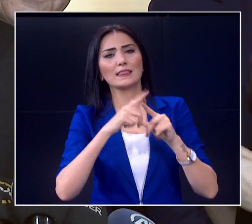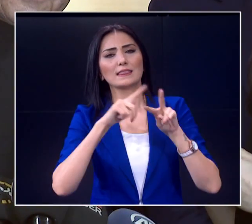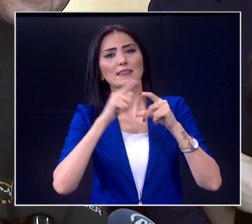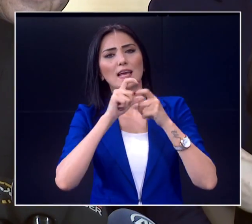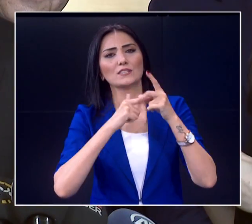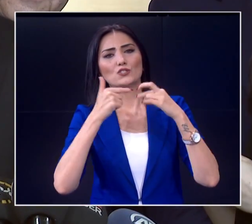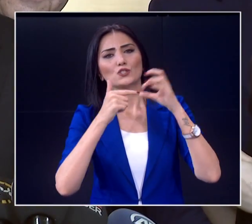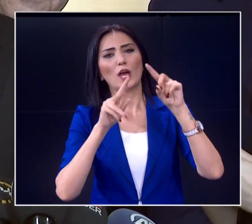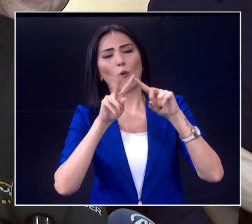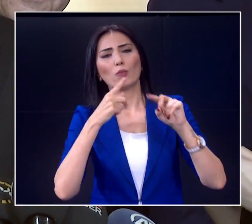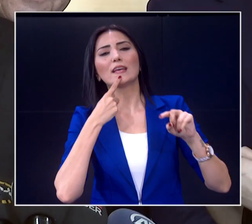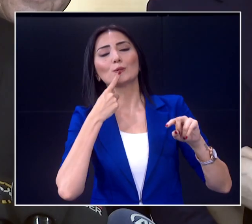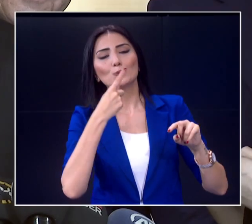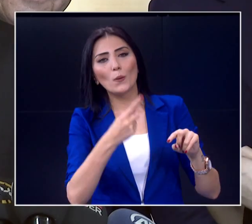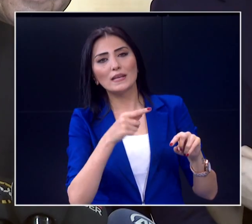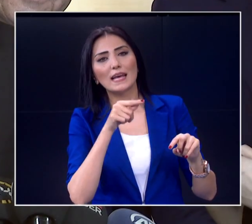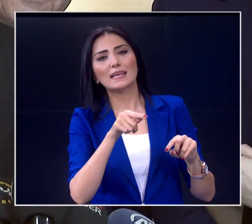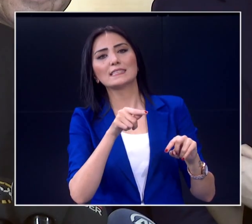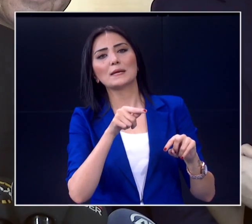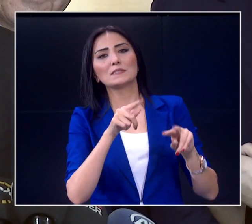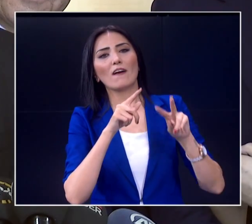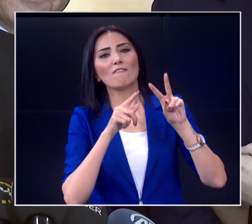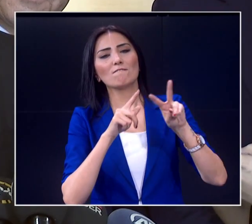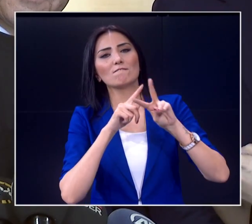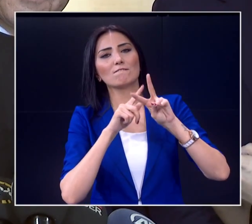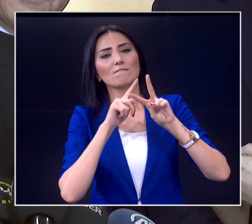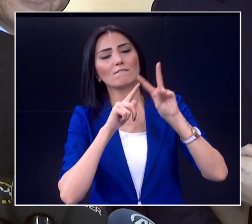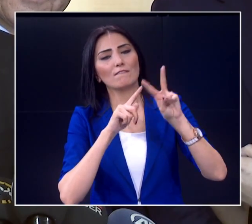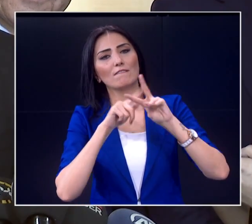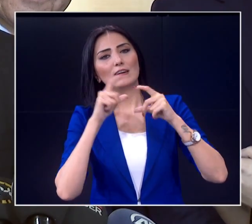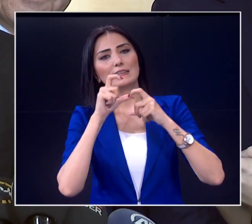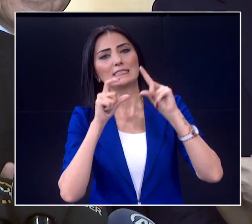taşeron diye tabir ettiğimiz vasıflı elemanlar